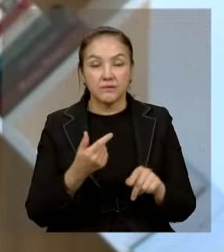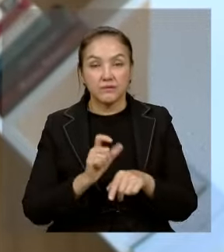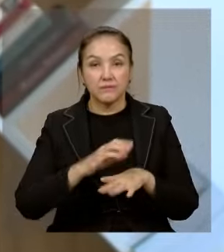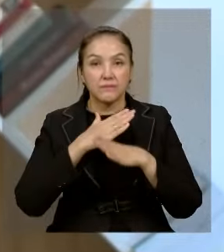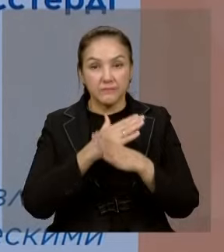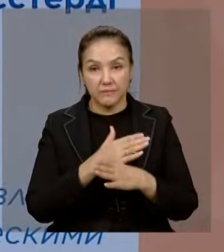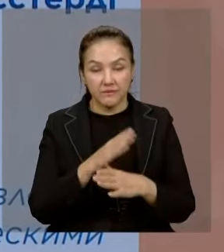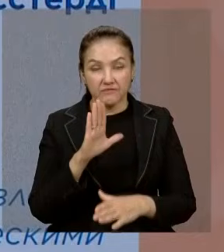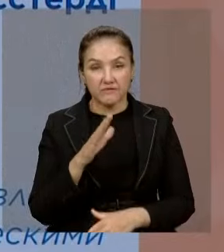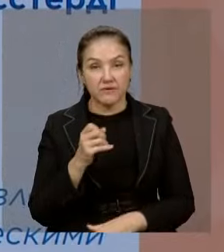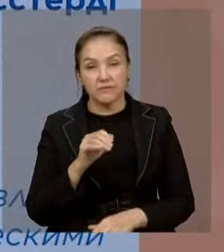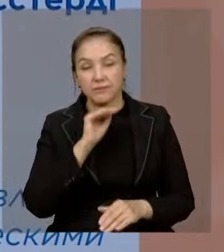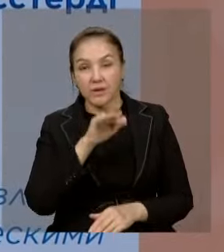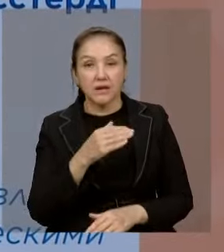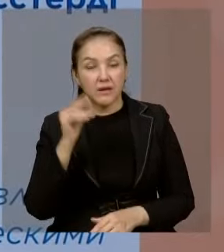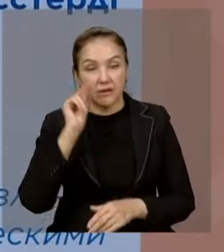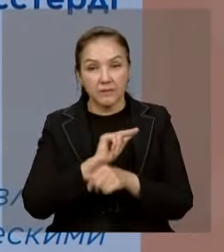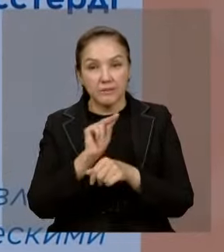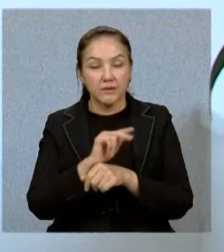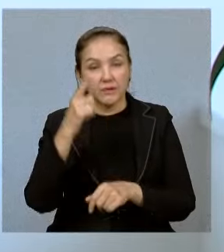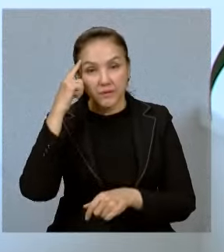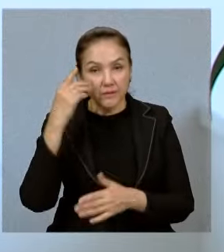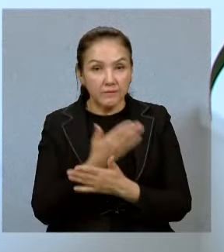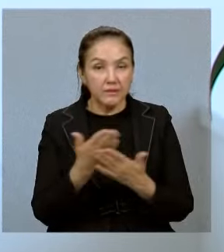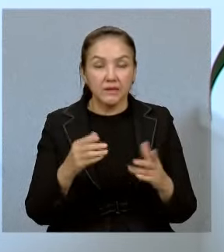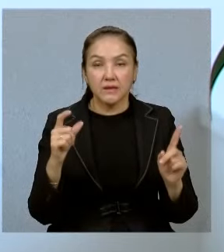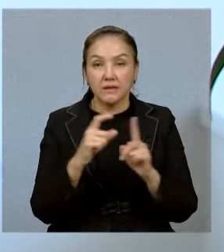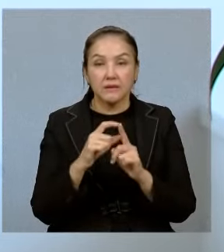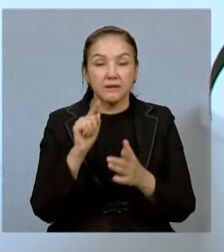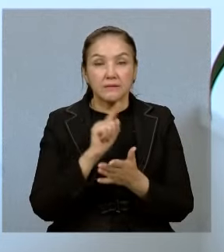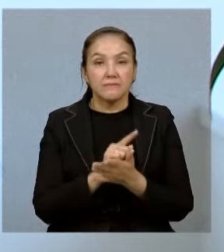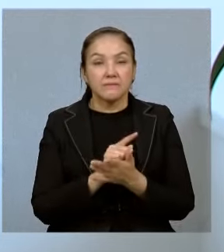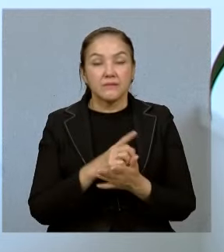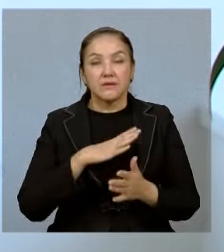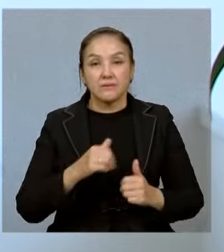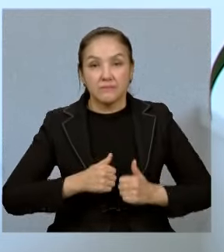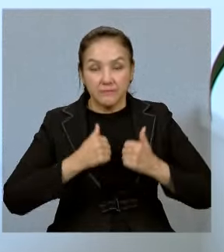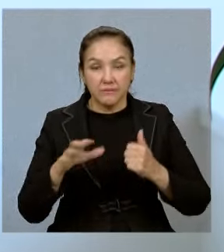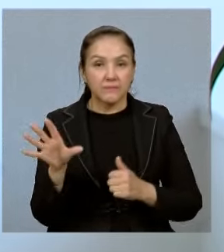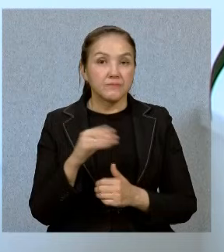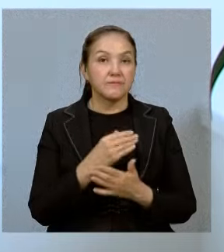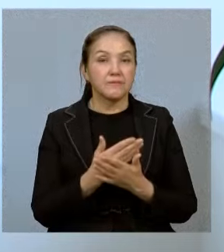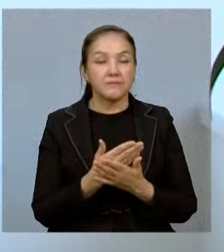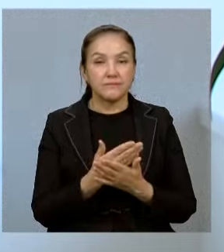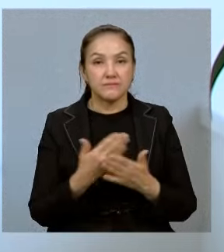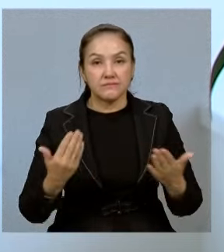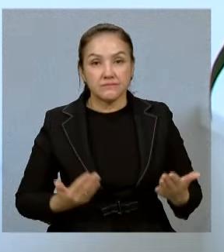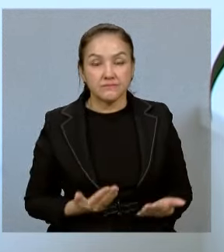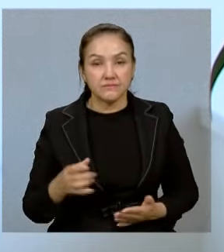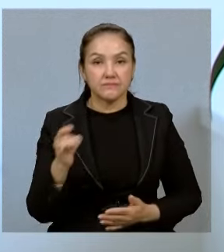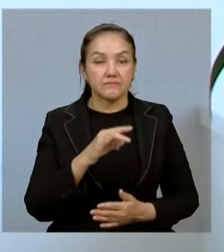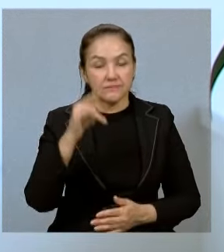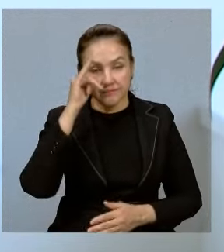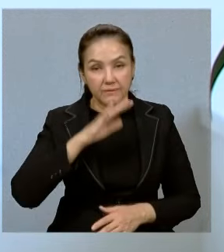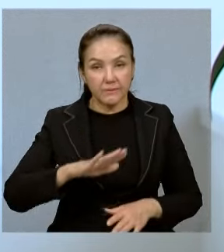помогает в процессе обучения думаю что его слова должны были свирок